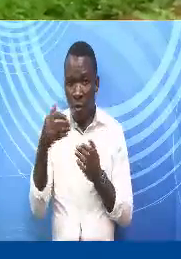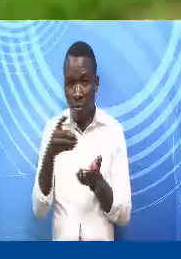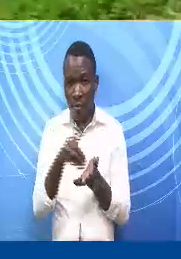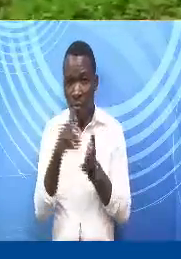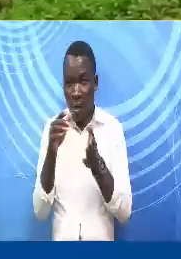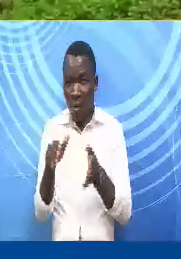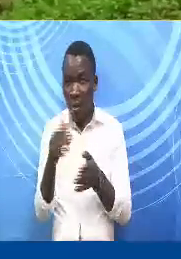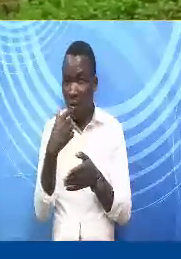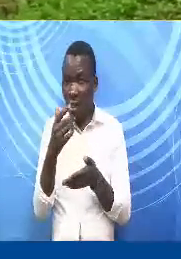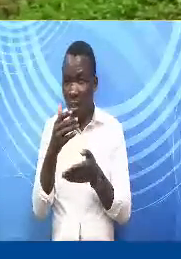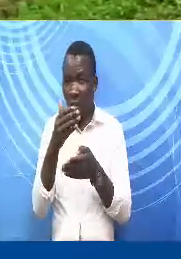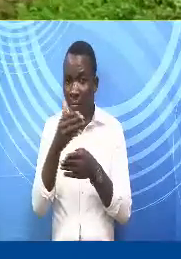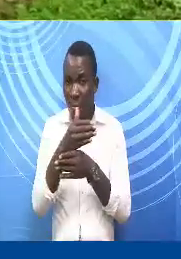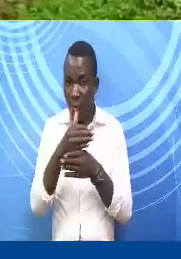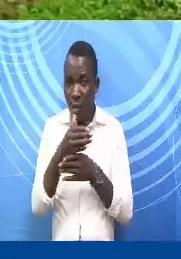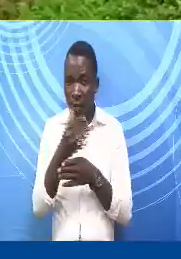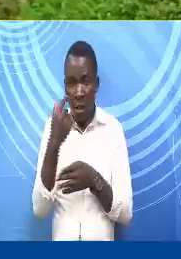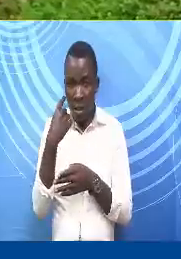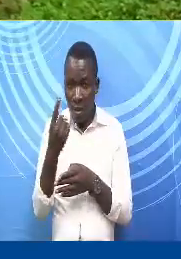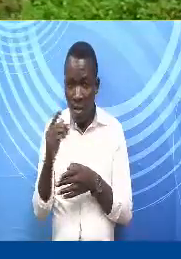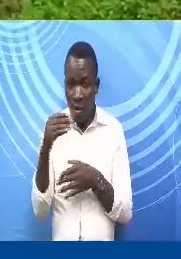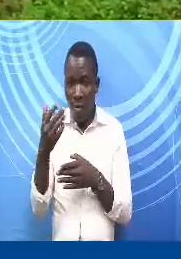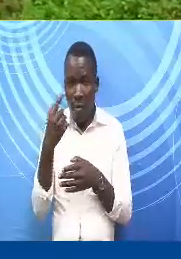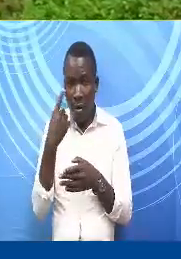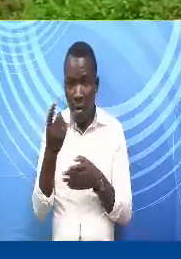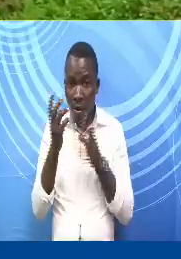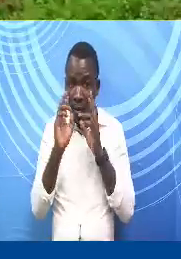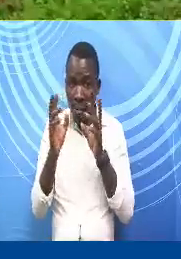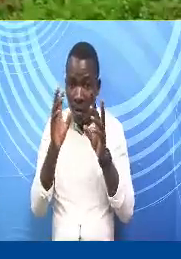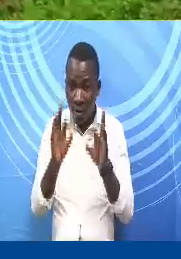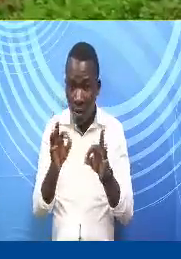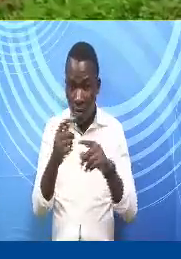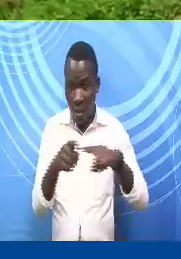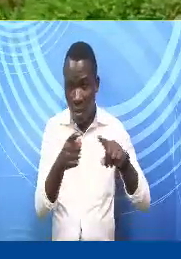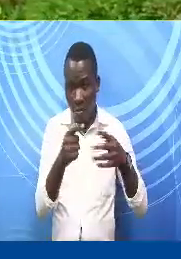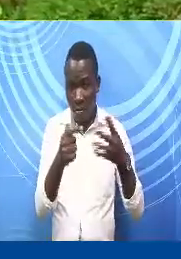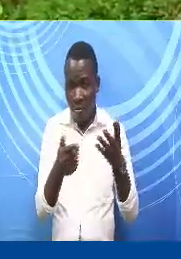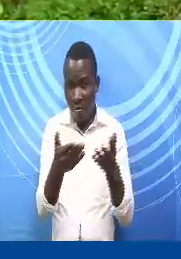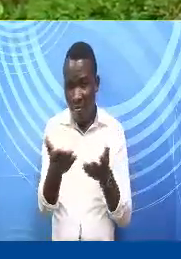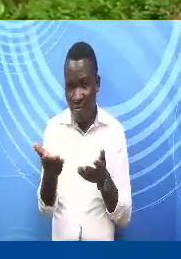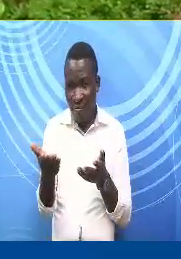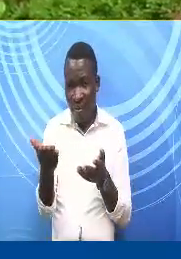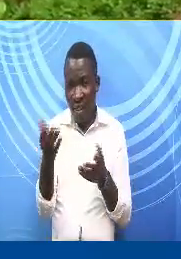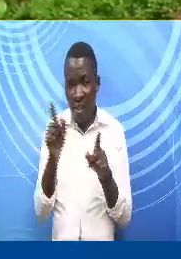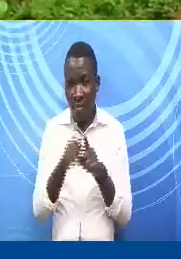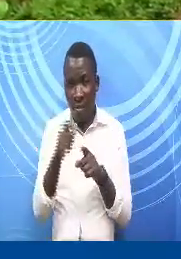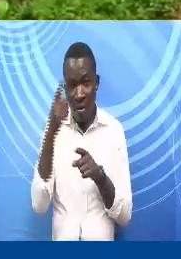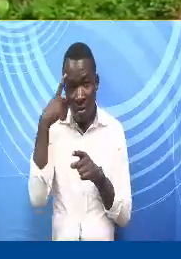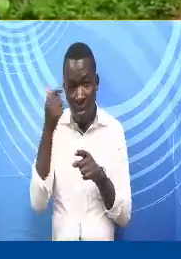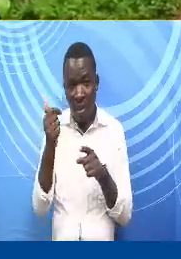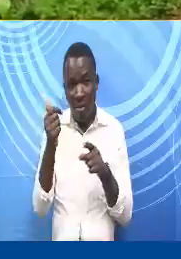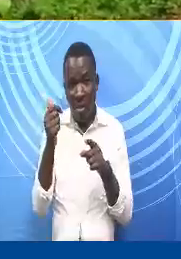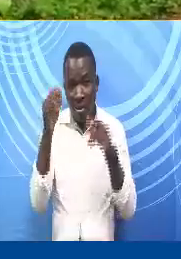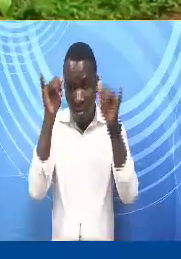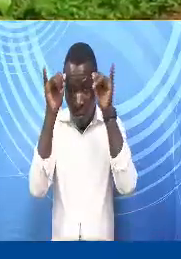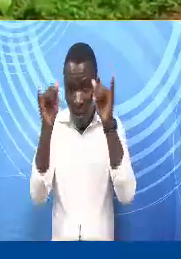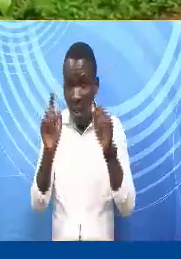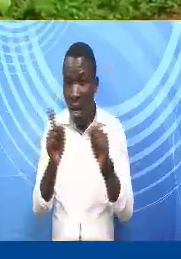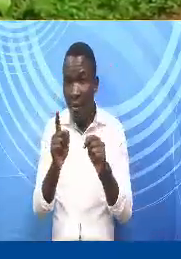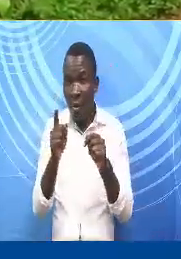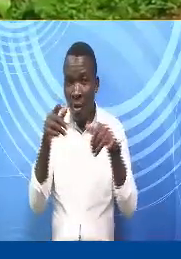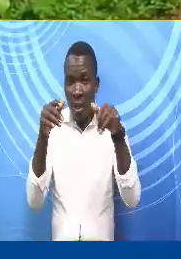ati mu ibage turebe bayibaze bayisangamo ibyo bintu ubwo rero ibyo bintu nk'uko bizwi ku nka ntabwo inkirya ibintu nk'ibyo by'imifuka